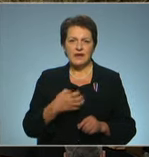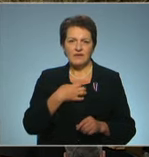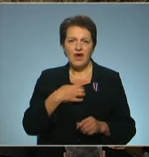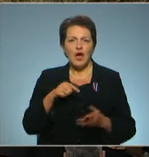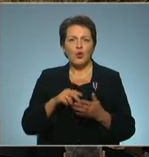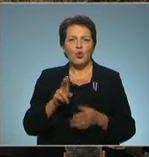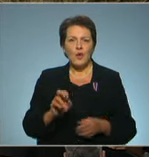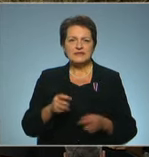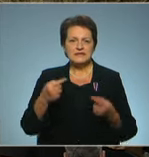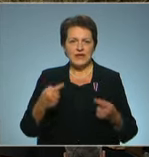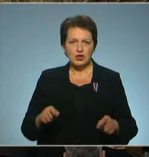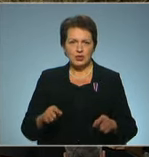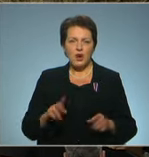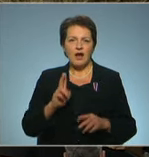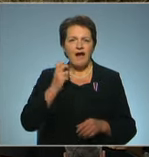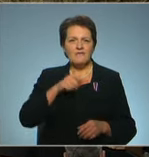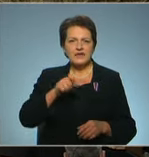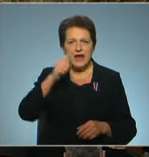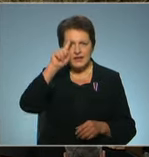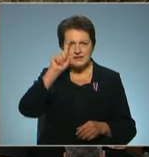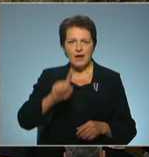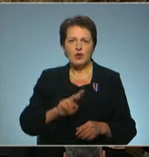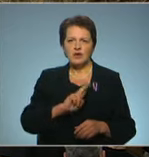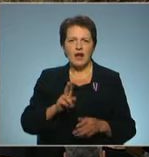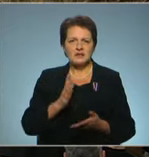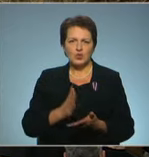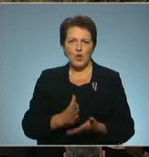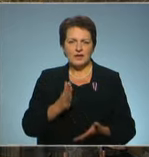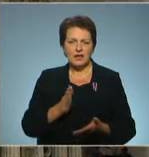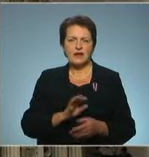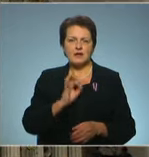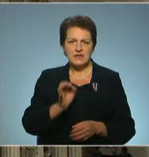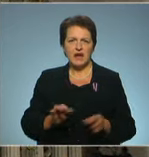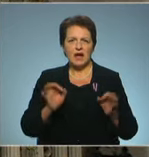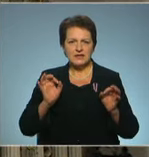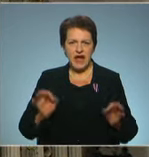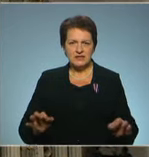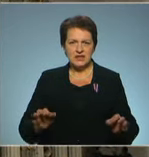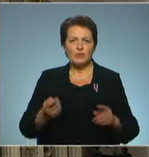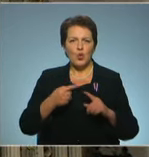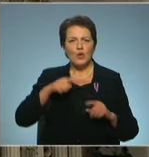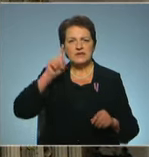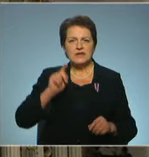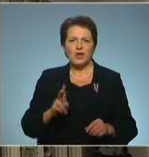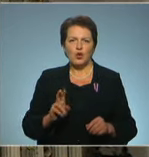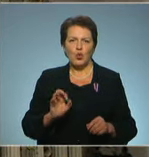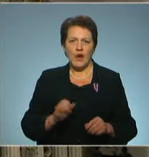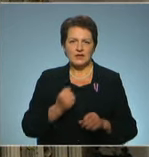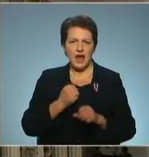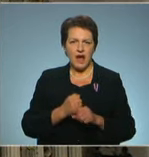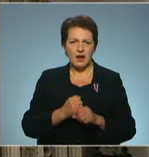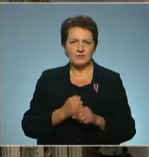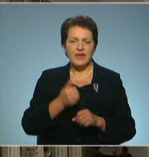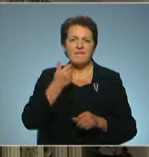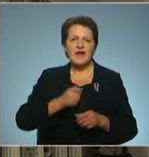citu, ka vecāki saprot, kas notiek, saka taisnību un zina, ko dara.